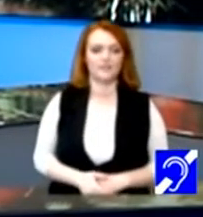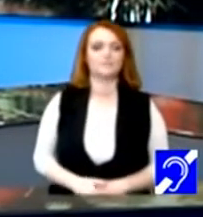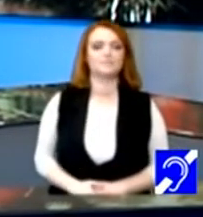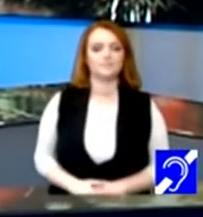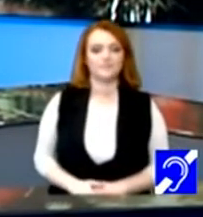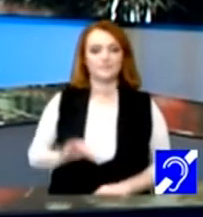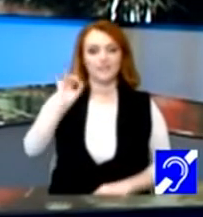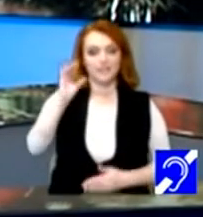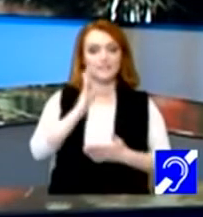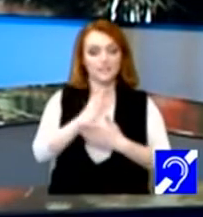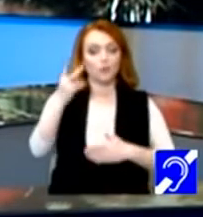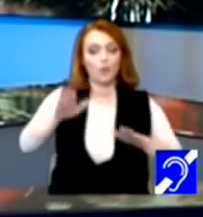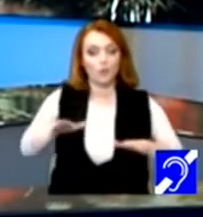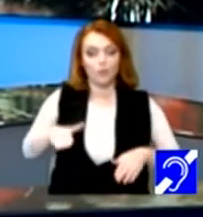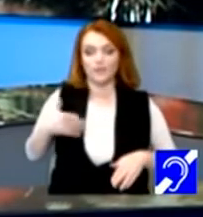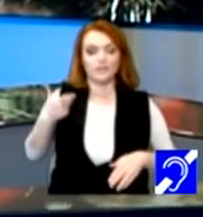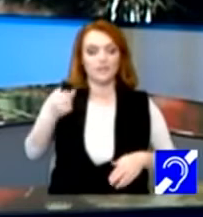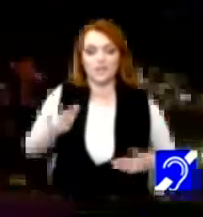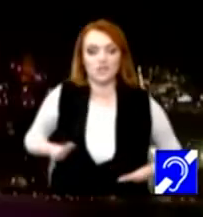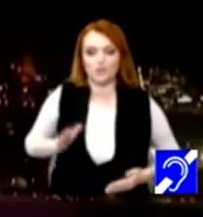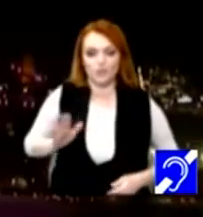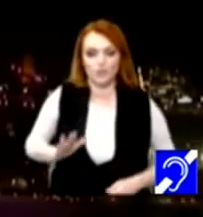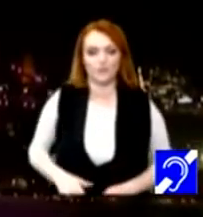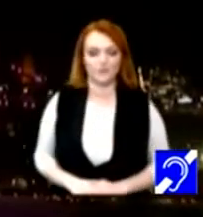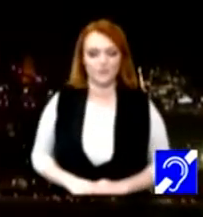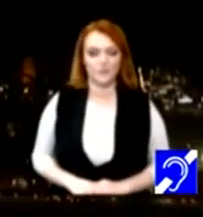teritorii nelocuite din Oceanul Pacific.